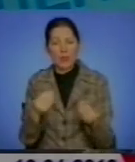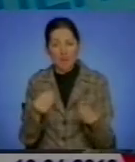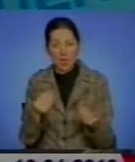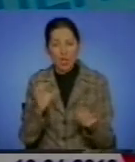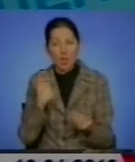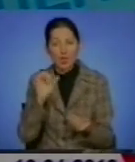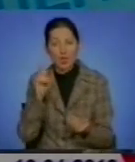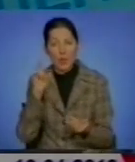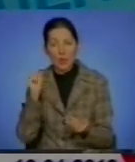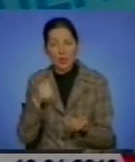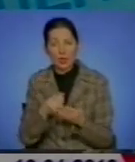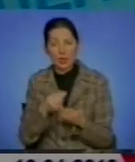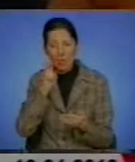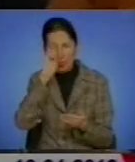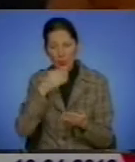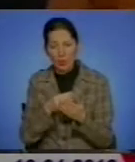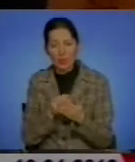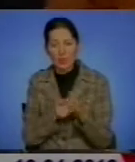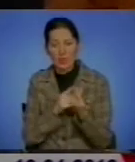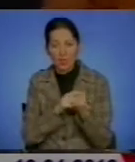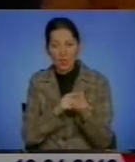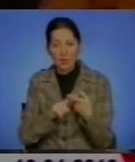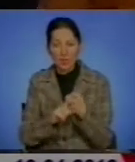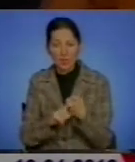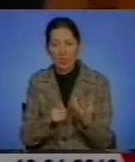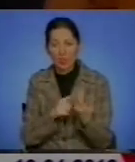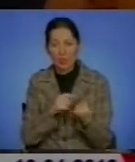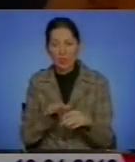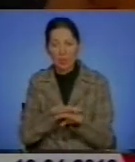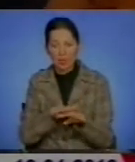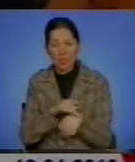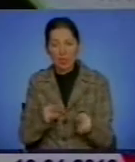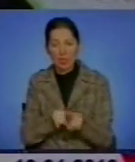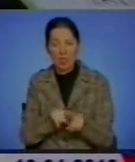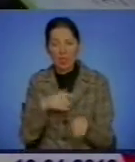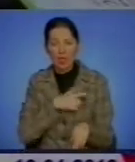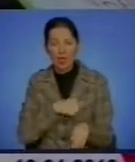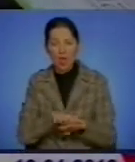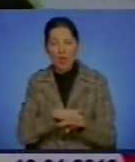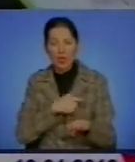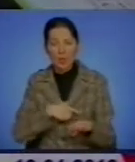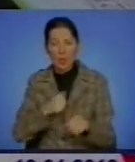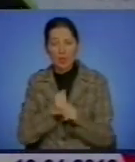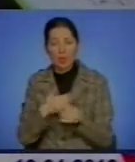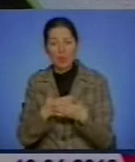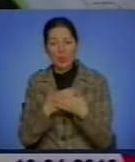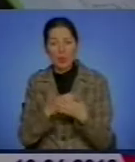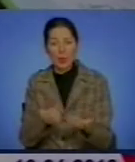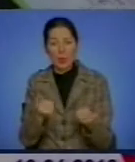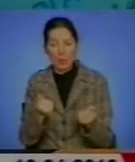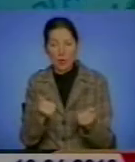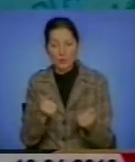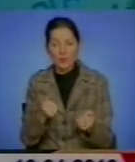в залежності від кількості населення. Також народний депутат працює в громадських приймальнях. За словами Олексія Кайди, найчастіше